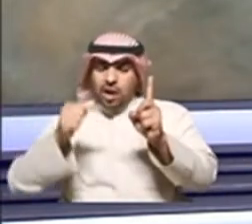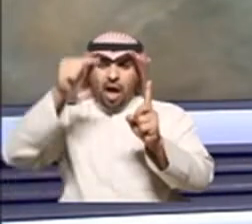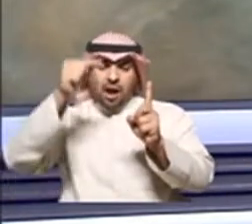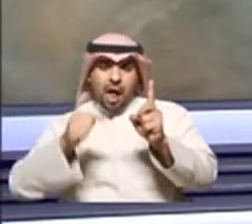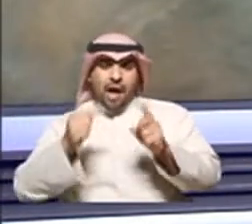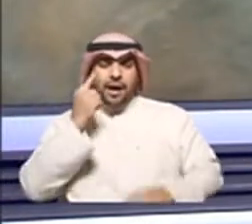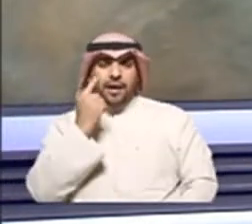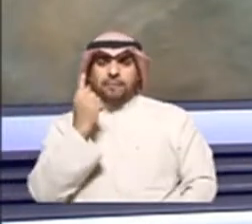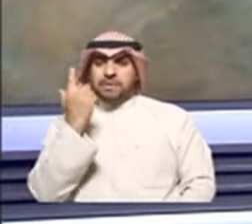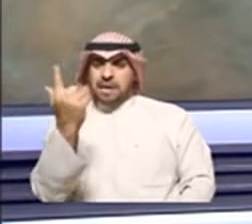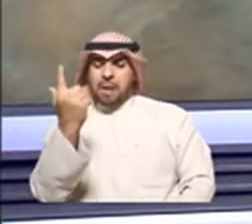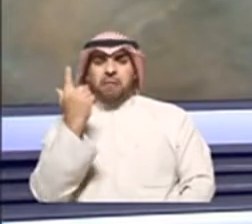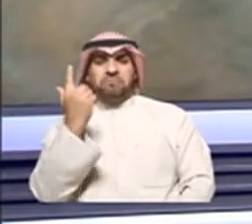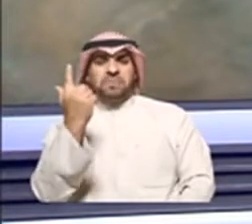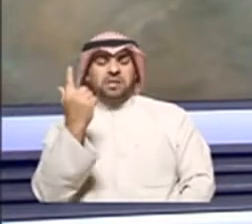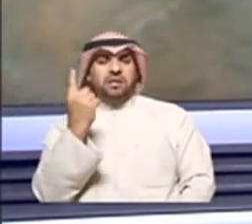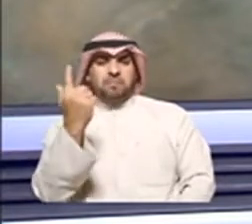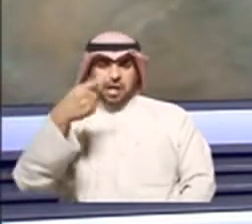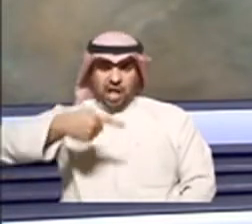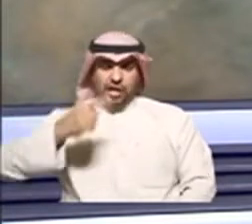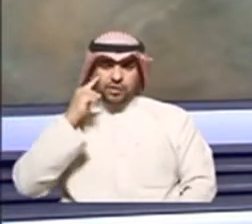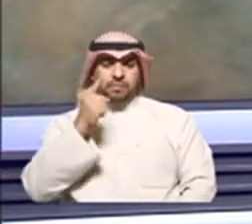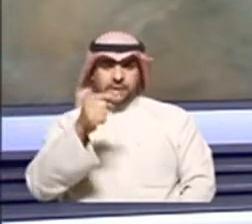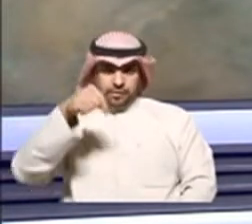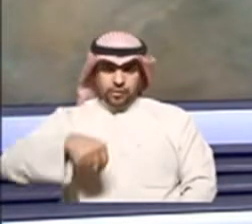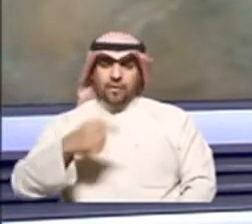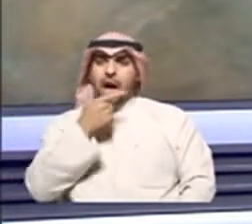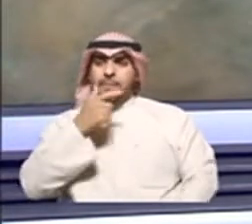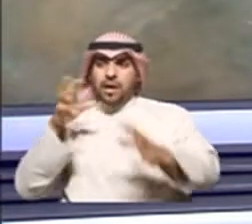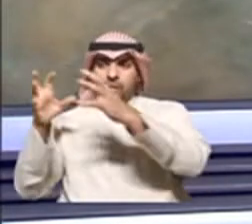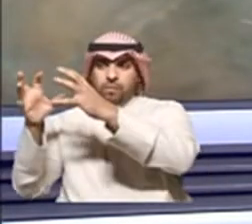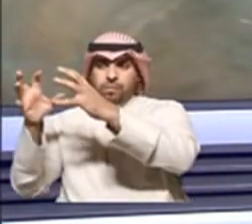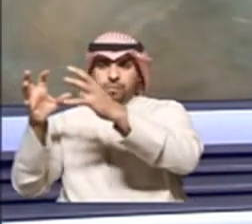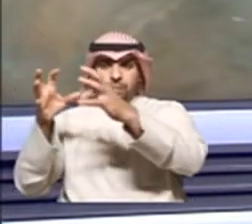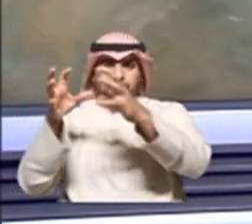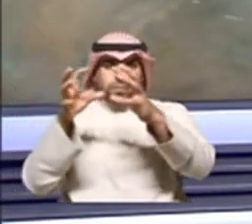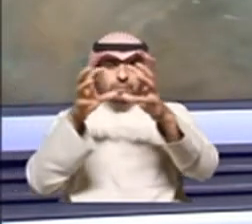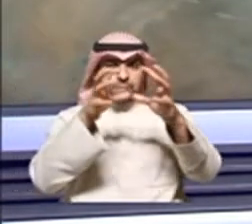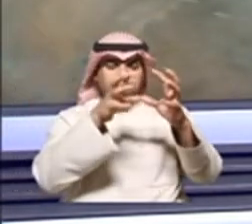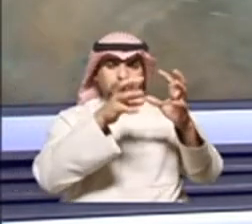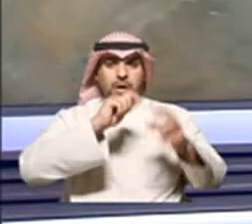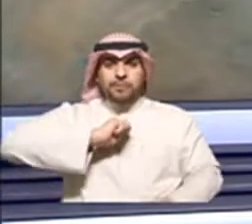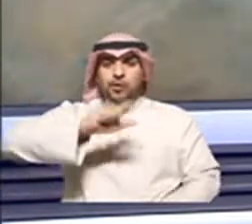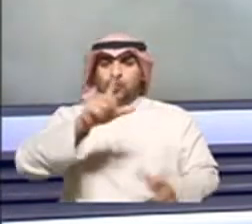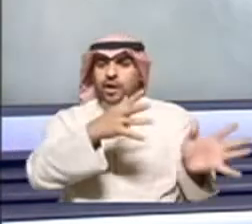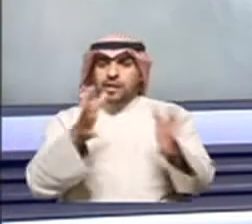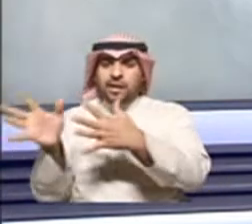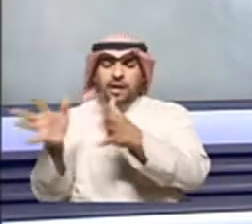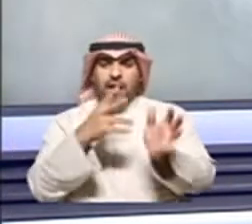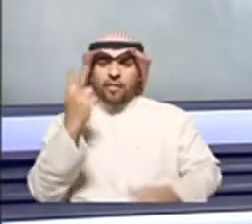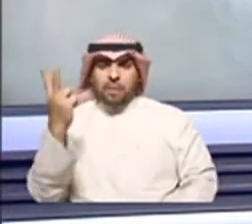7 درجات إلى 11 درجة مئوية في أغلب المناطق مع عبور السحب بين الحين والآخر. ومثل ما قلنا سرعة الرياح راح تكون من 8 إلى 30 كيلومتر في الساعة، والبحر راح يكون